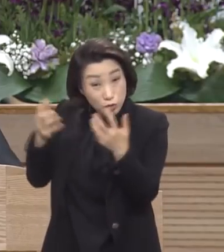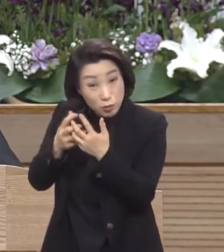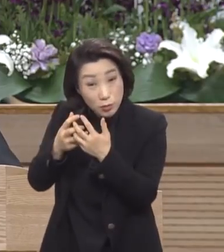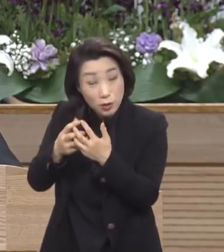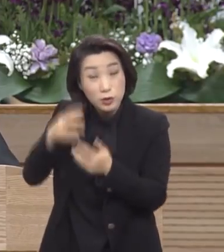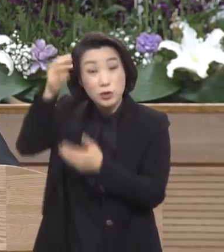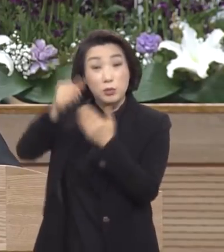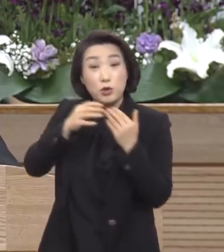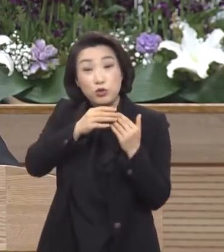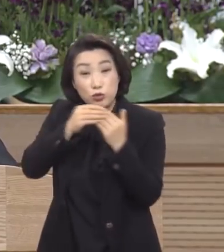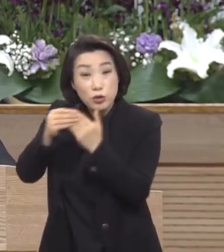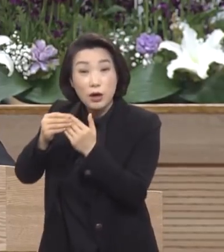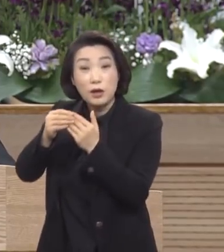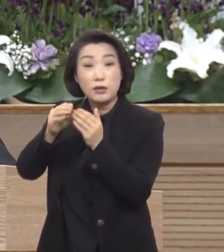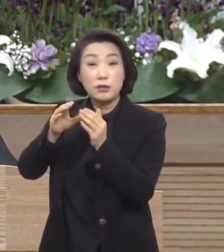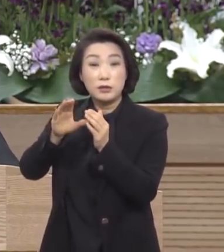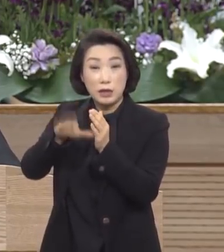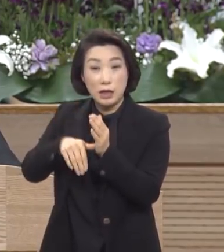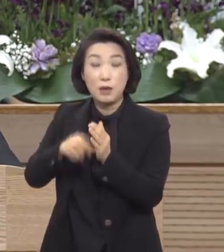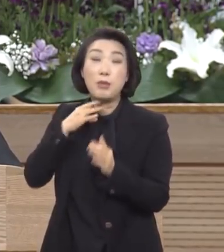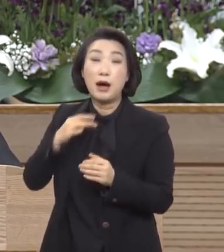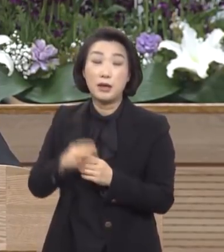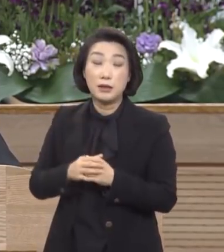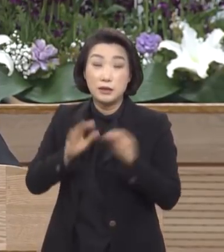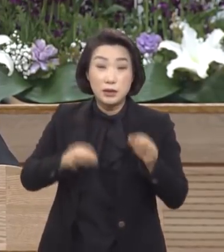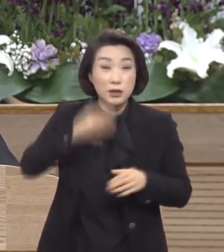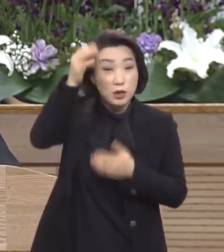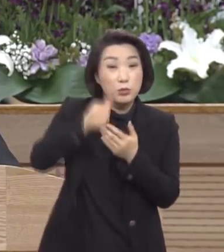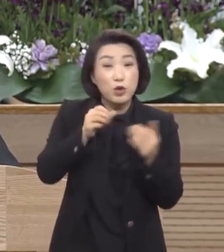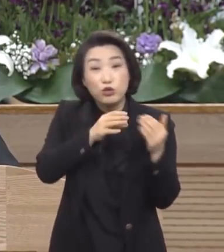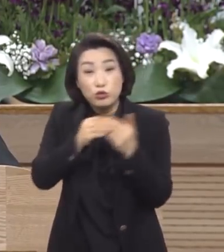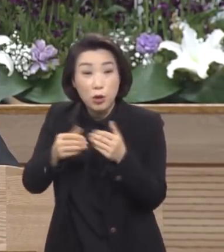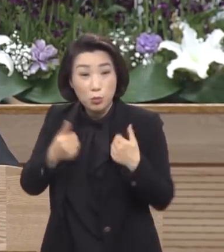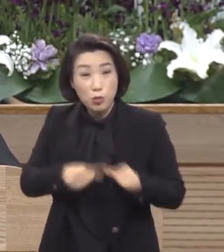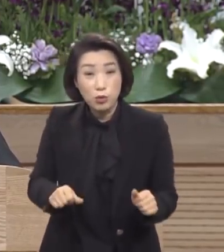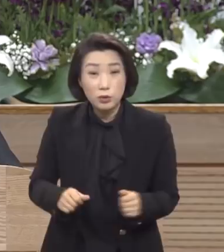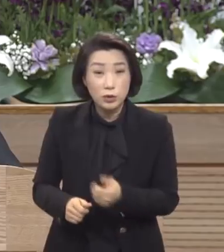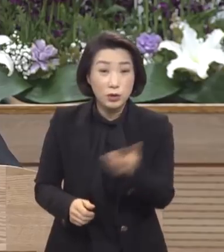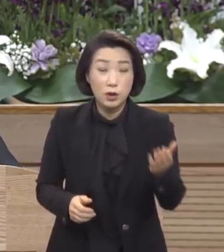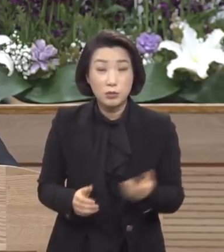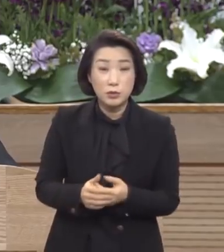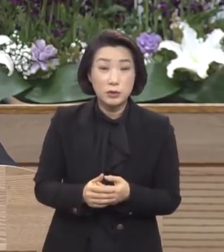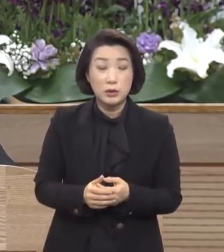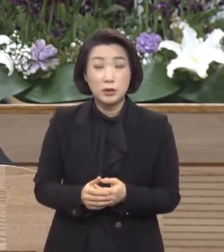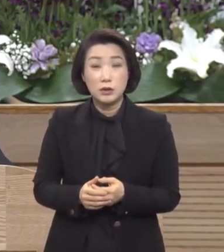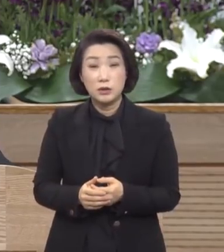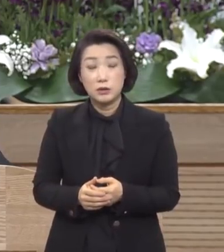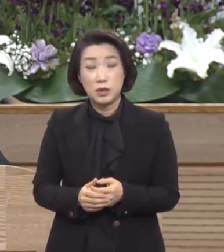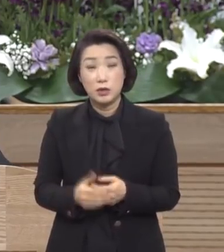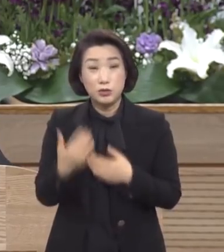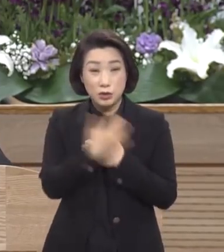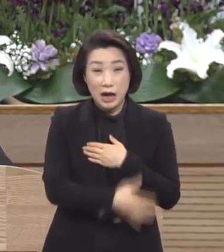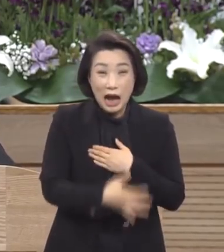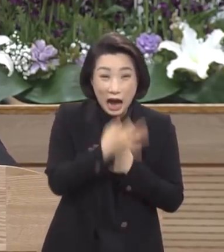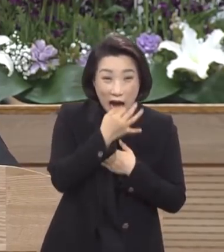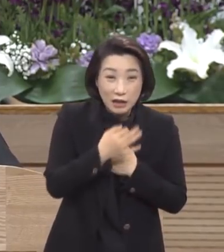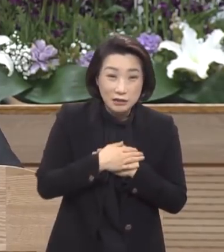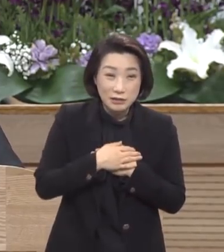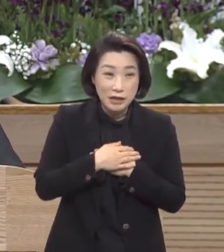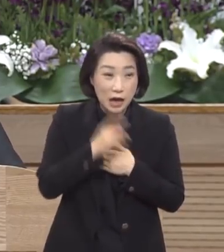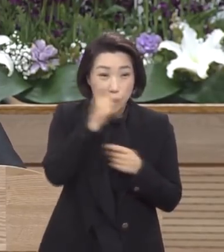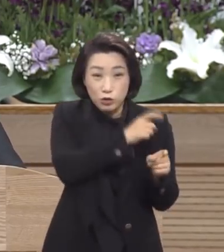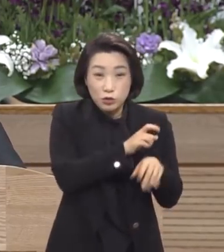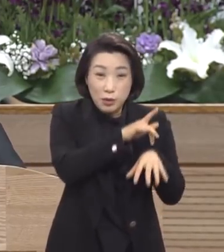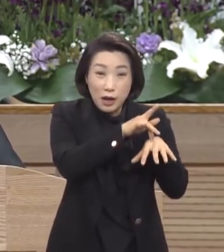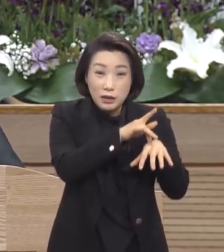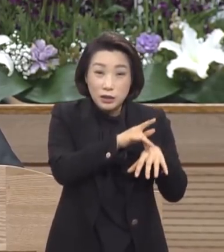운영하는 그때만. 그러나 성령이 운영을 포기하고 벌써 육신의 소욕을 악한